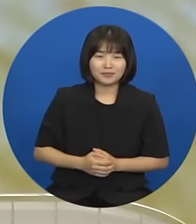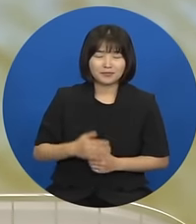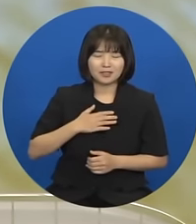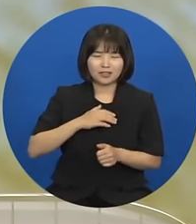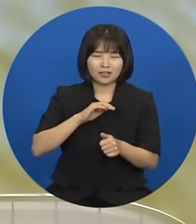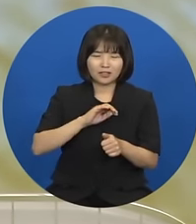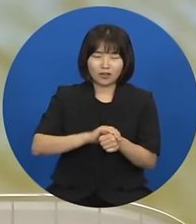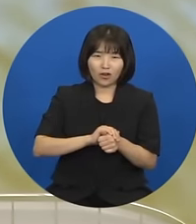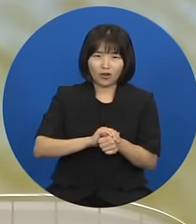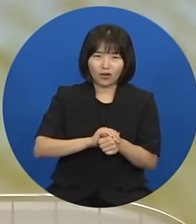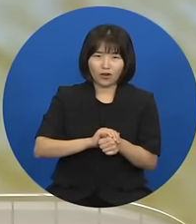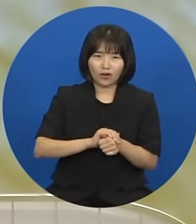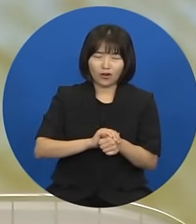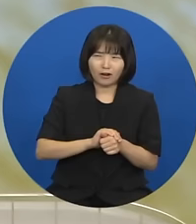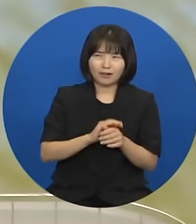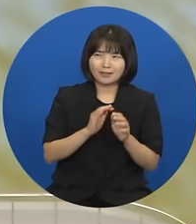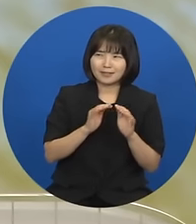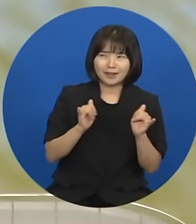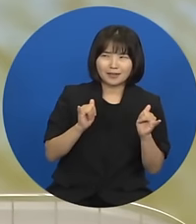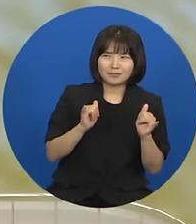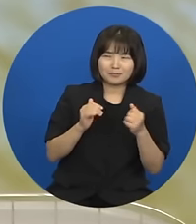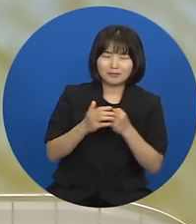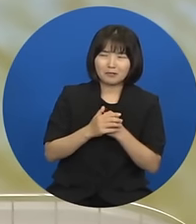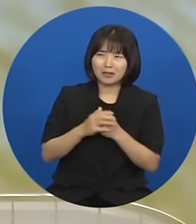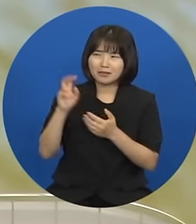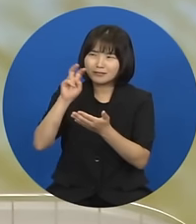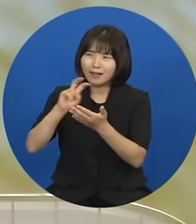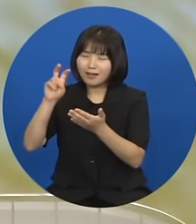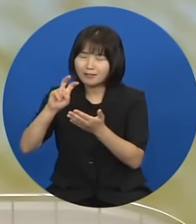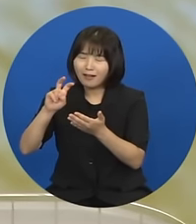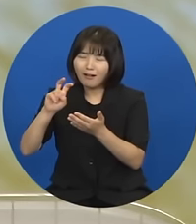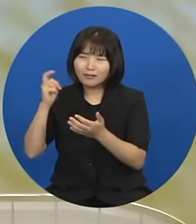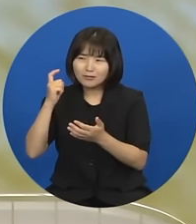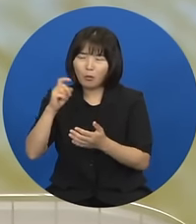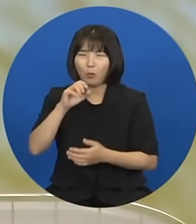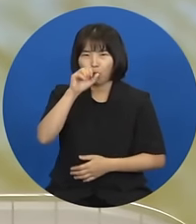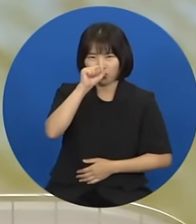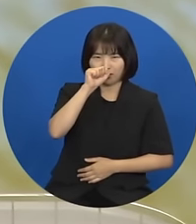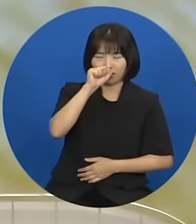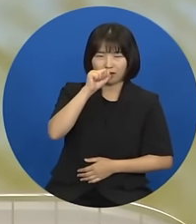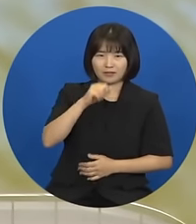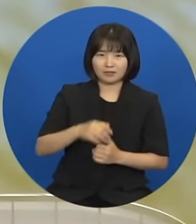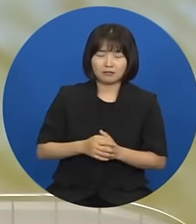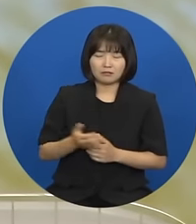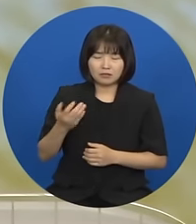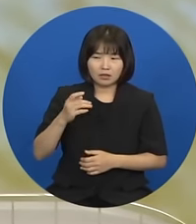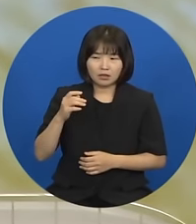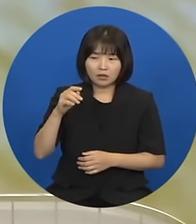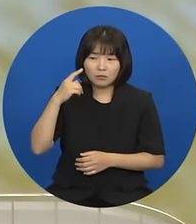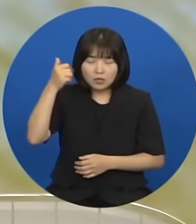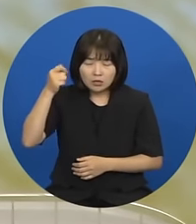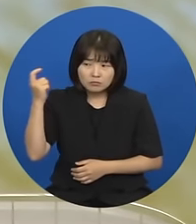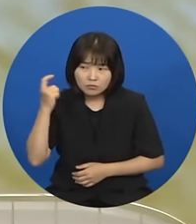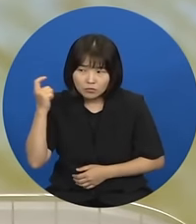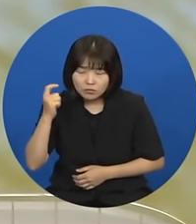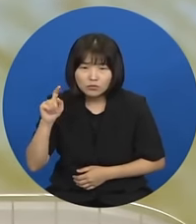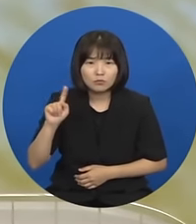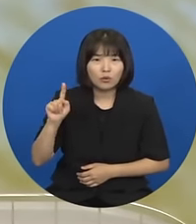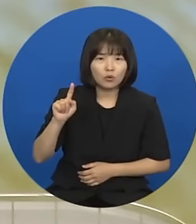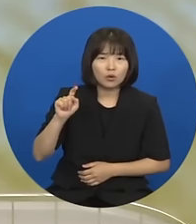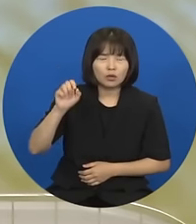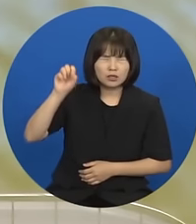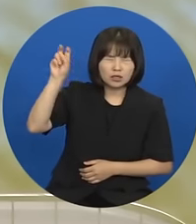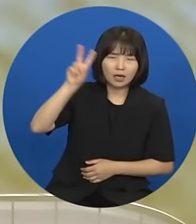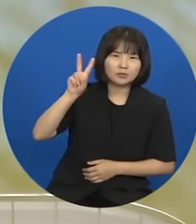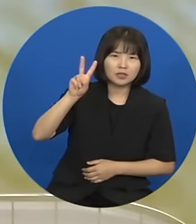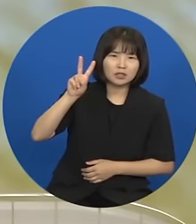그런가 구수한 찬양이 좋았어요. 그런데 지인을 통해서 소식을 들었는데 이분이